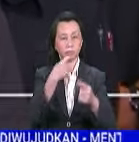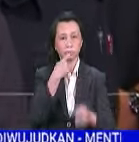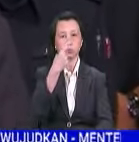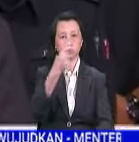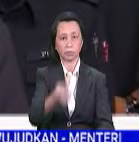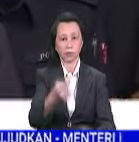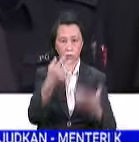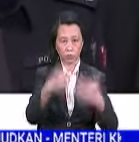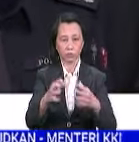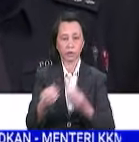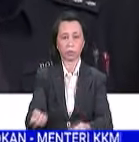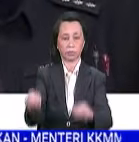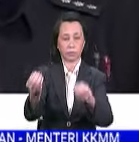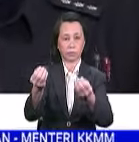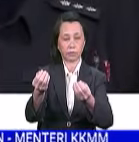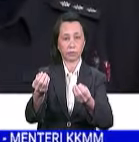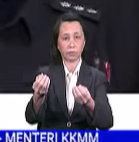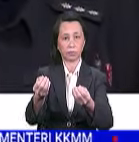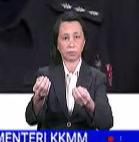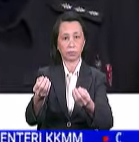dinyatakan, telah diberitahu oleh